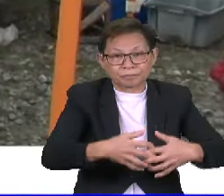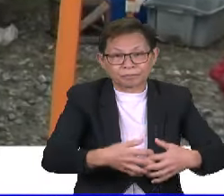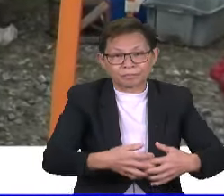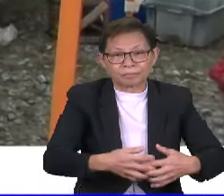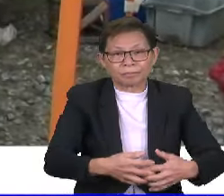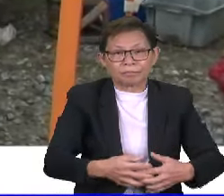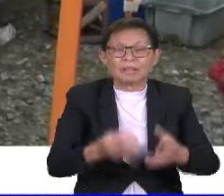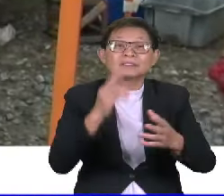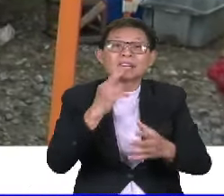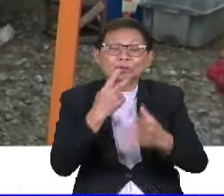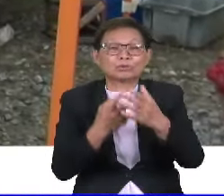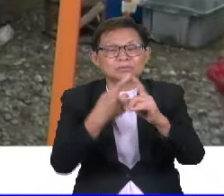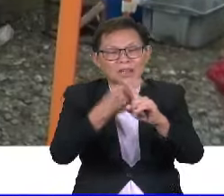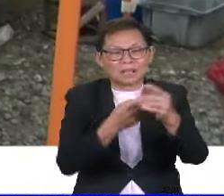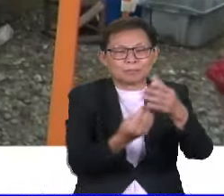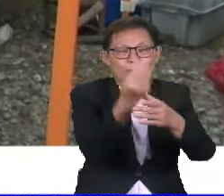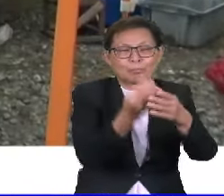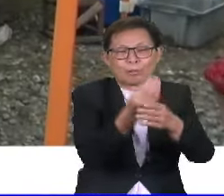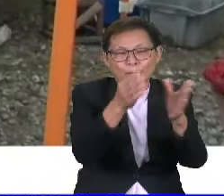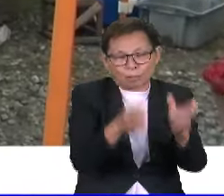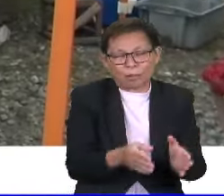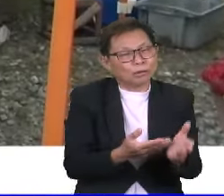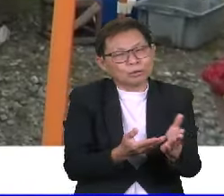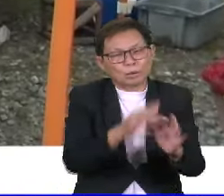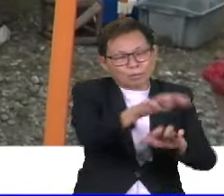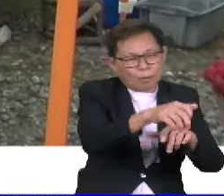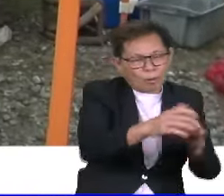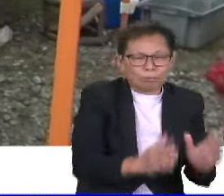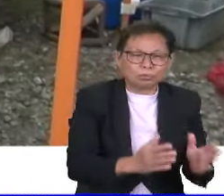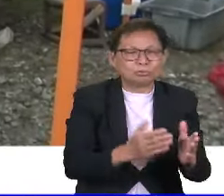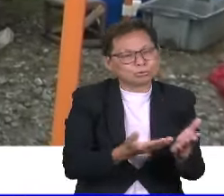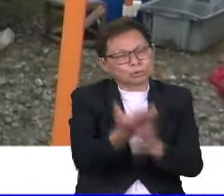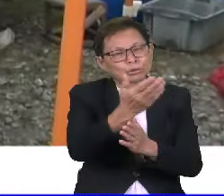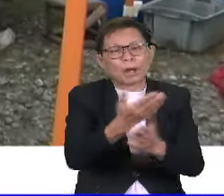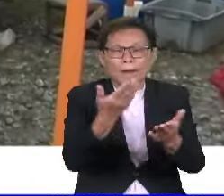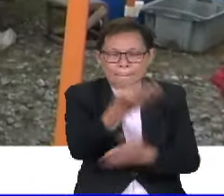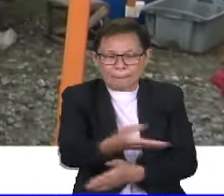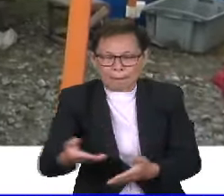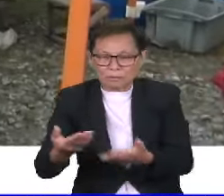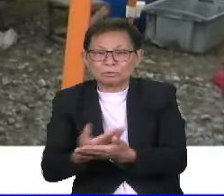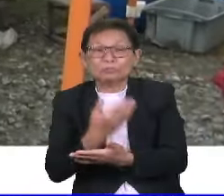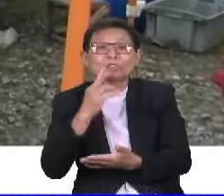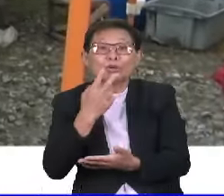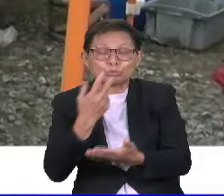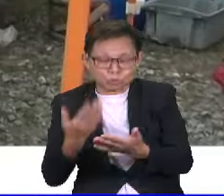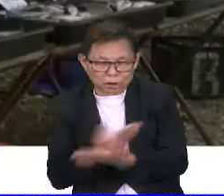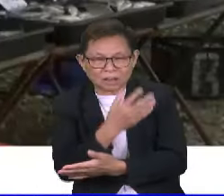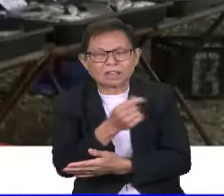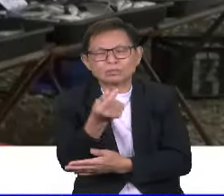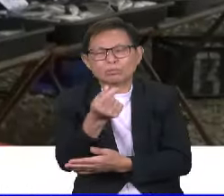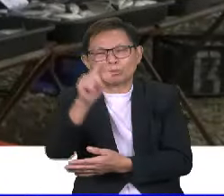daripada penanam sendiri. Maknanya dapat terus, maknanya dengan barang tu barang segar dan harga tu